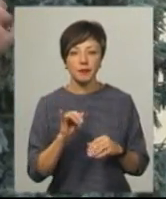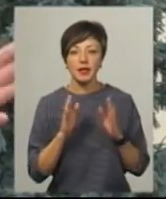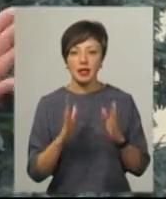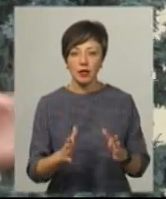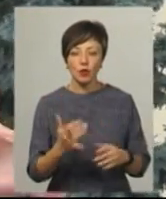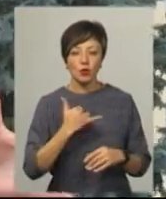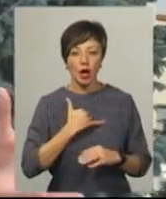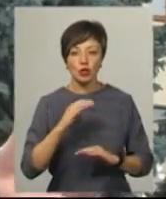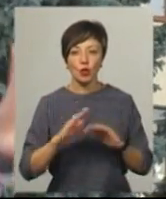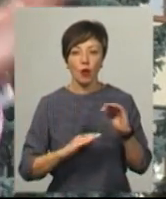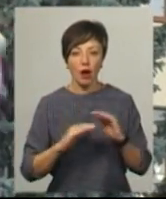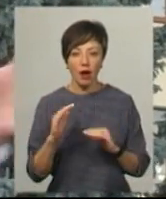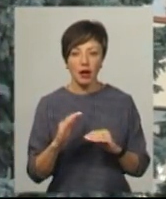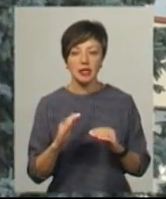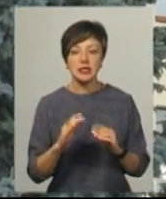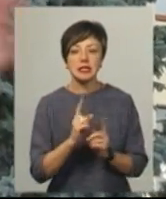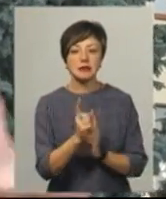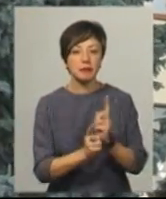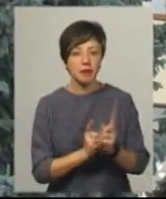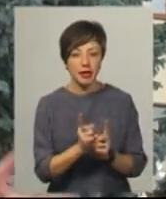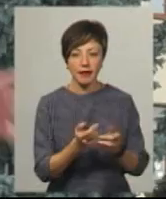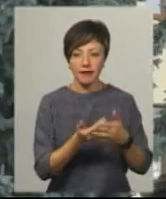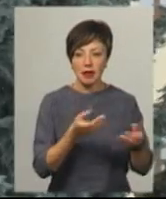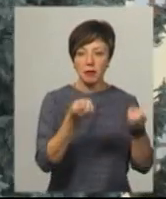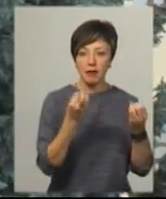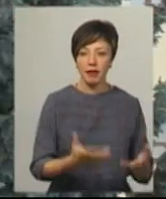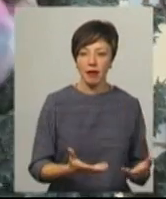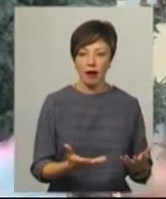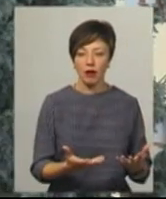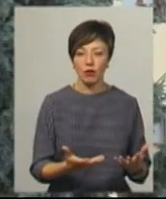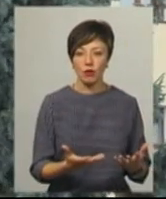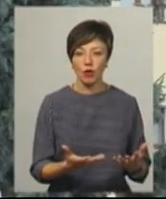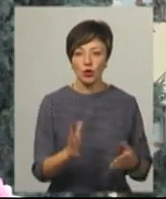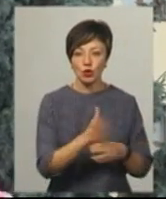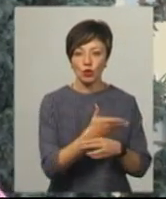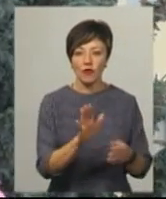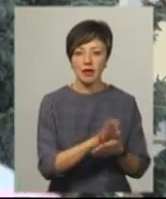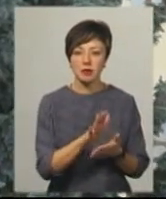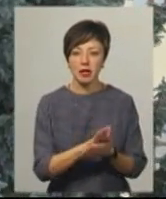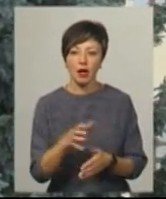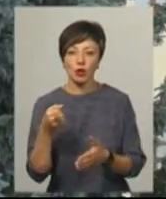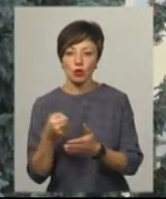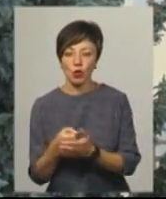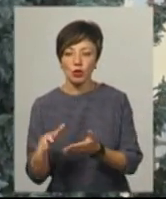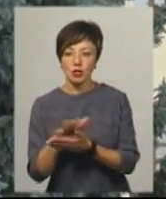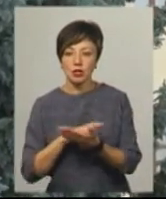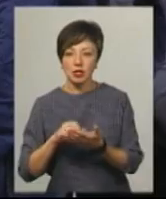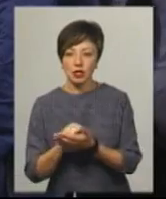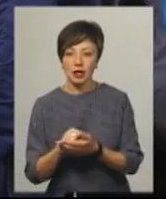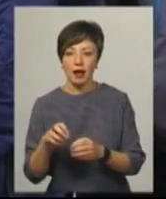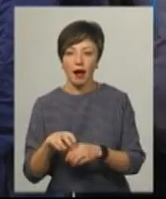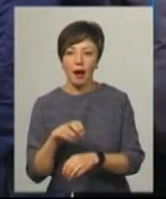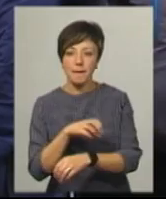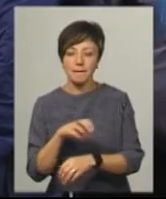тільки в наших руках зміни від банального сортування сміття до знищення капіталізму.